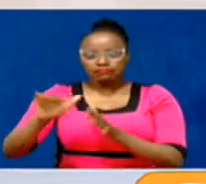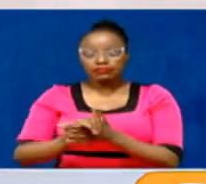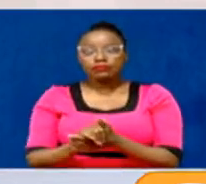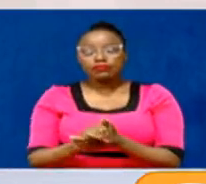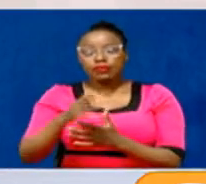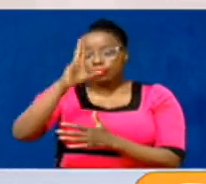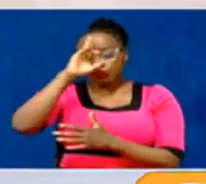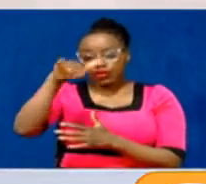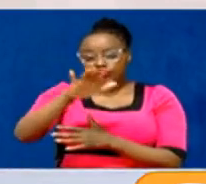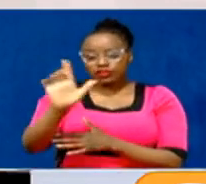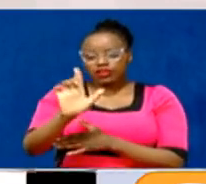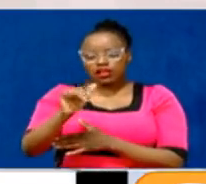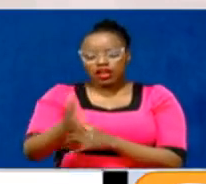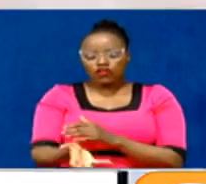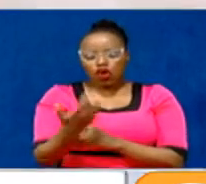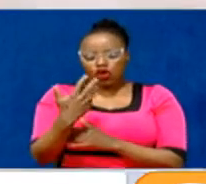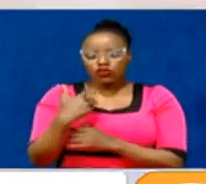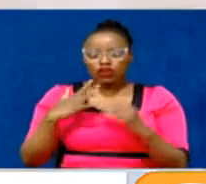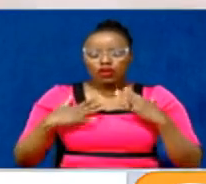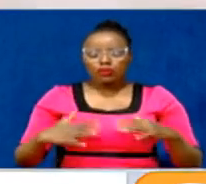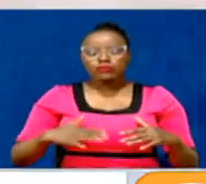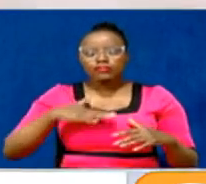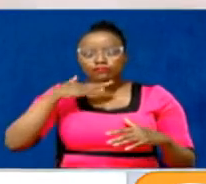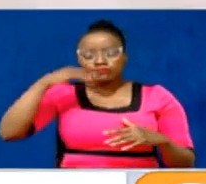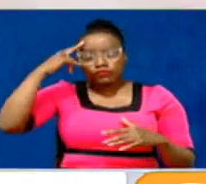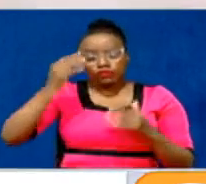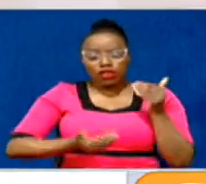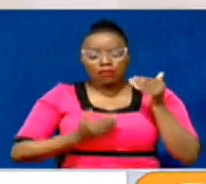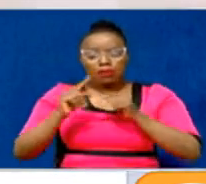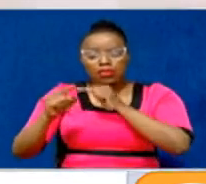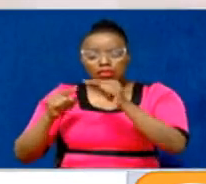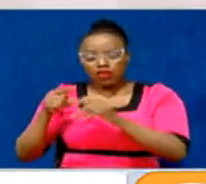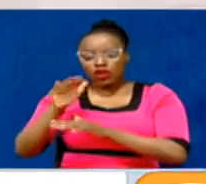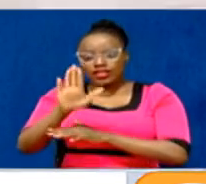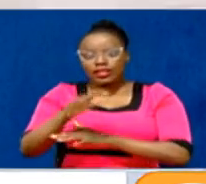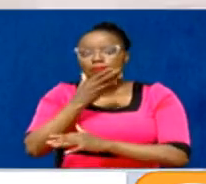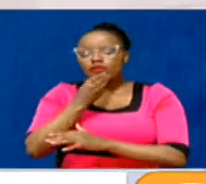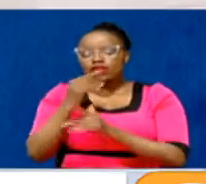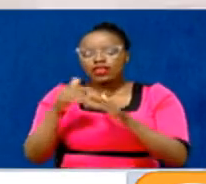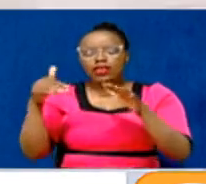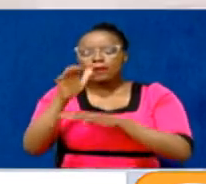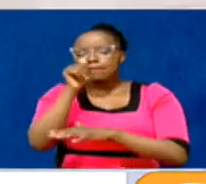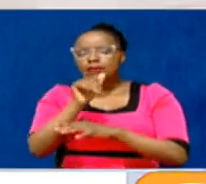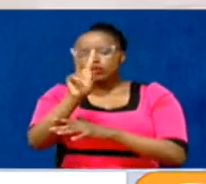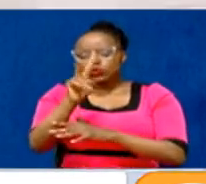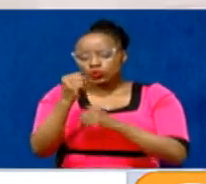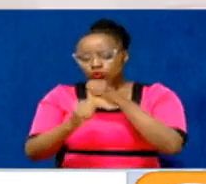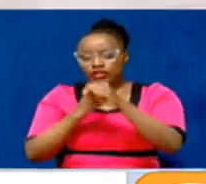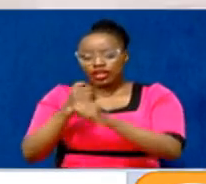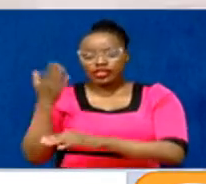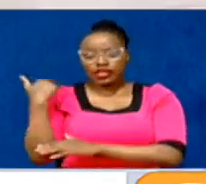Polisi katika kaunti ya Laikipia wamefukua mwili wa mtoto anayedaiwa kuuawa na babake wa kambo kisha kuzikwa kisiri miaka miwili